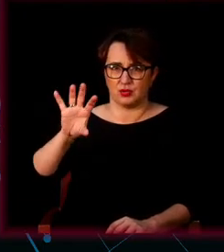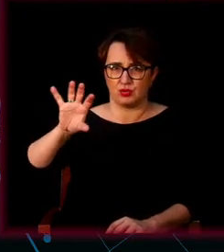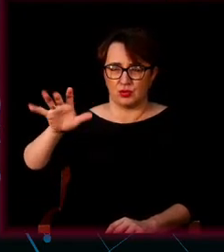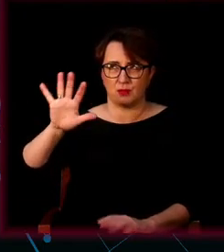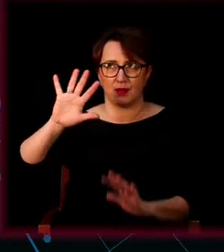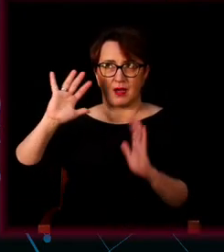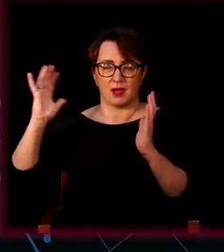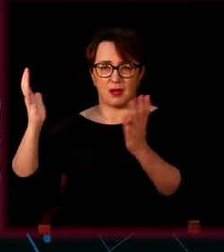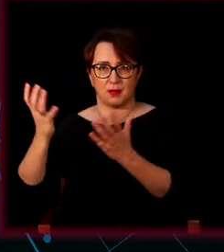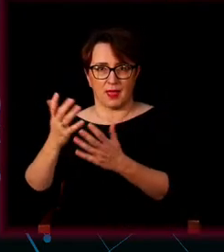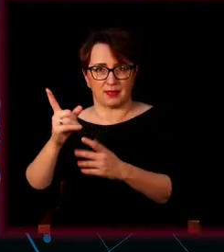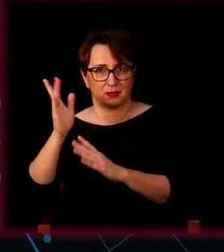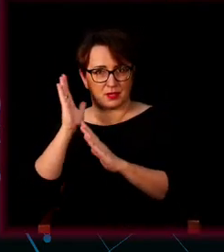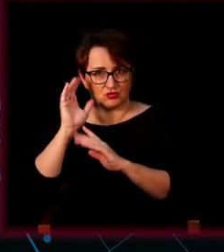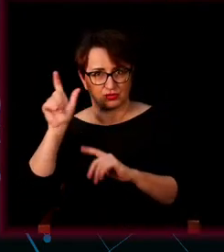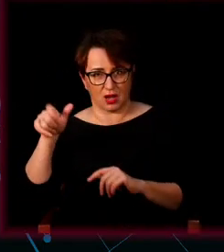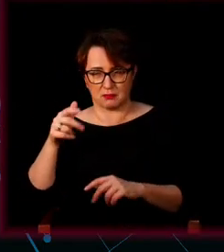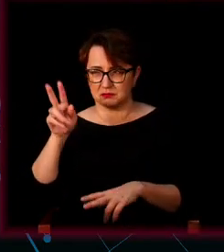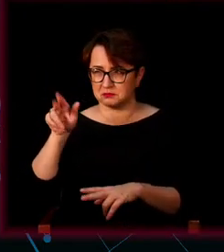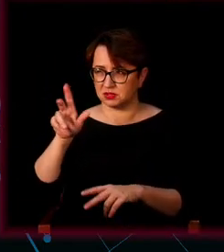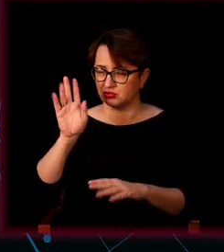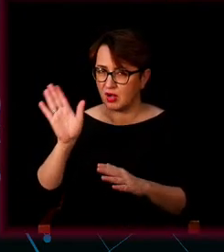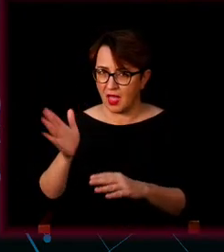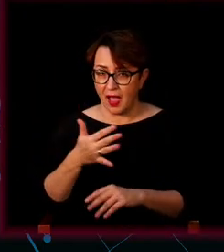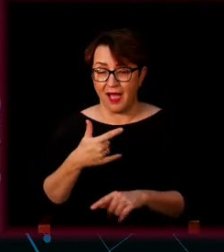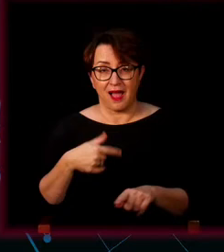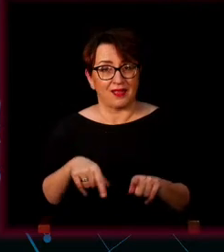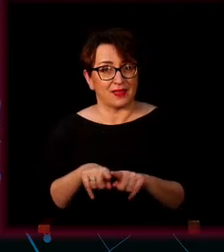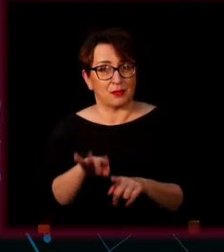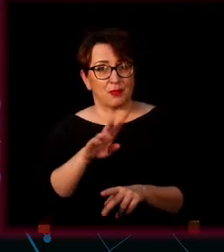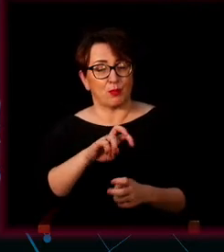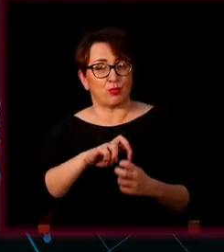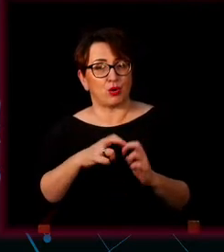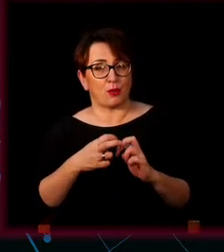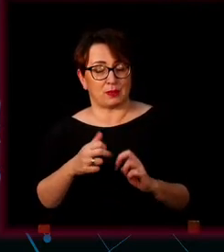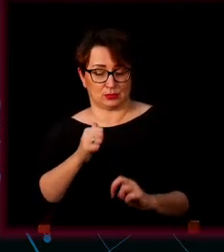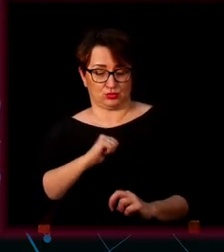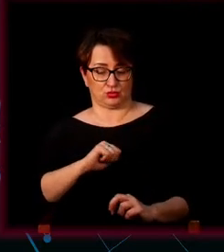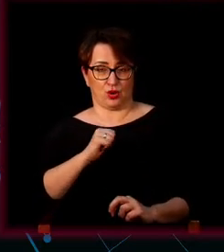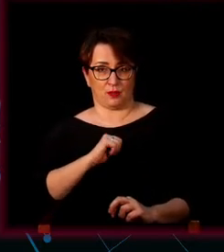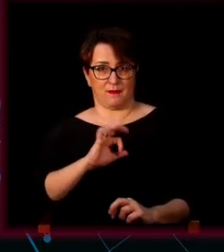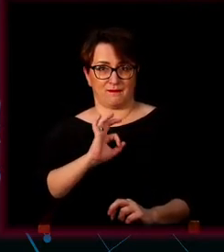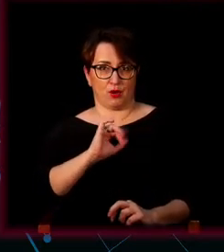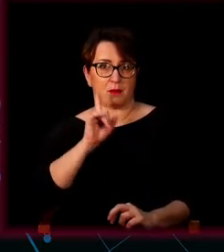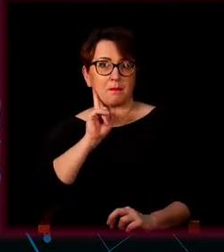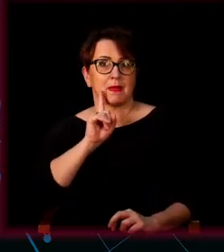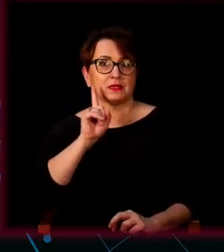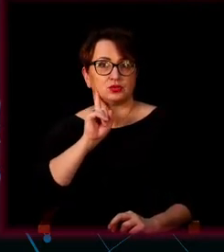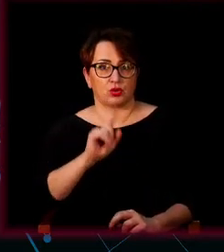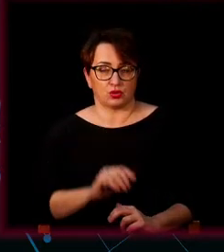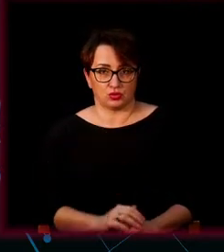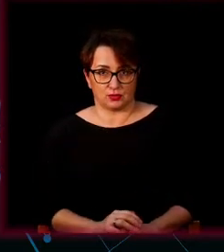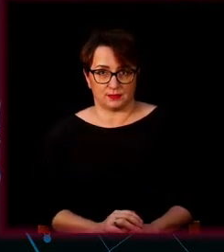Getyńczyków, źle ich postrzegał, to tak naprawdę pewien też ma problem sam ze swoją męskością.